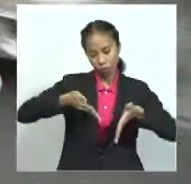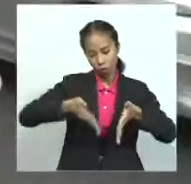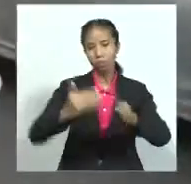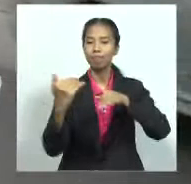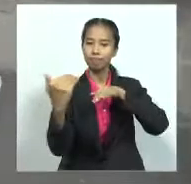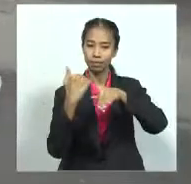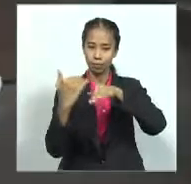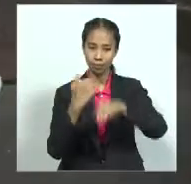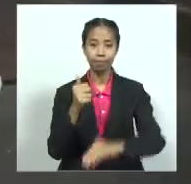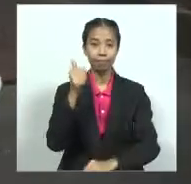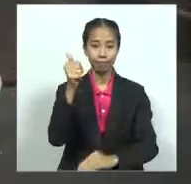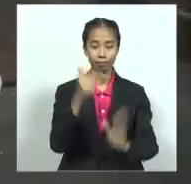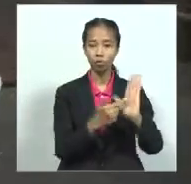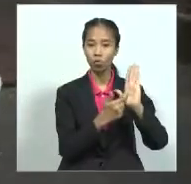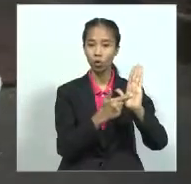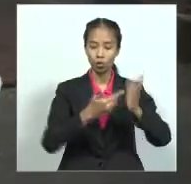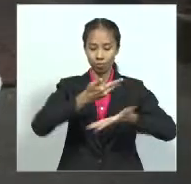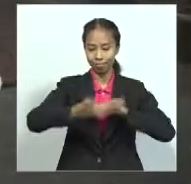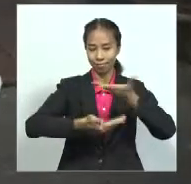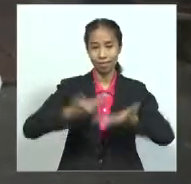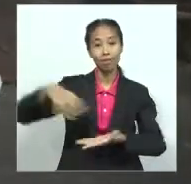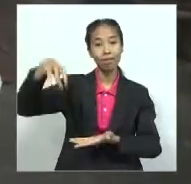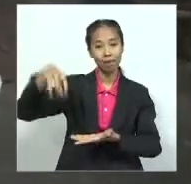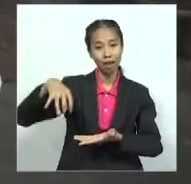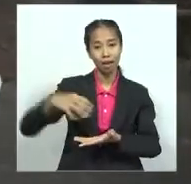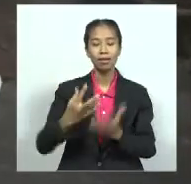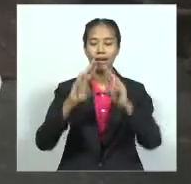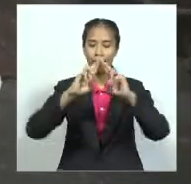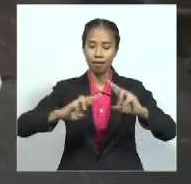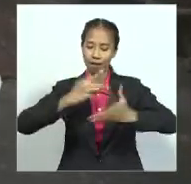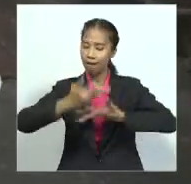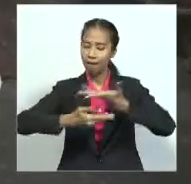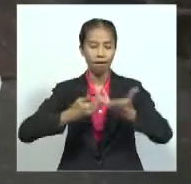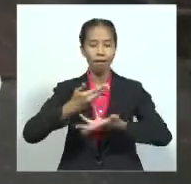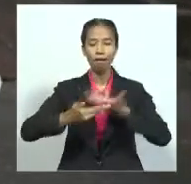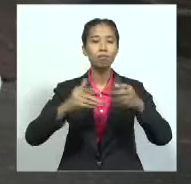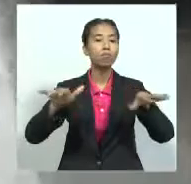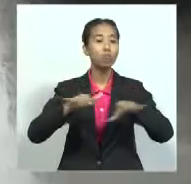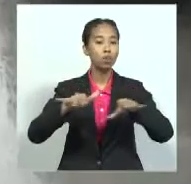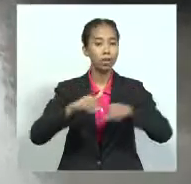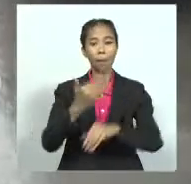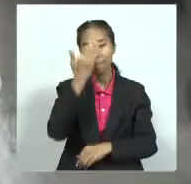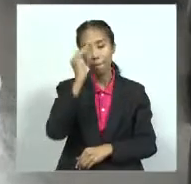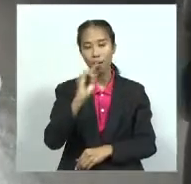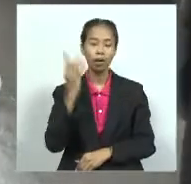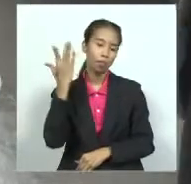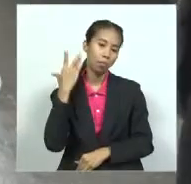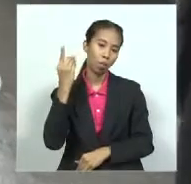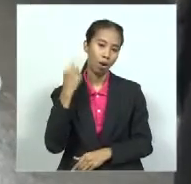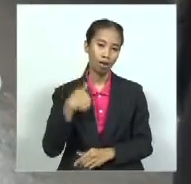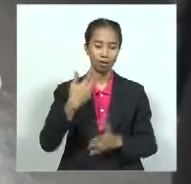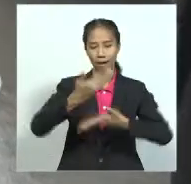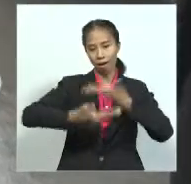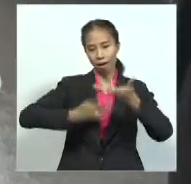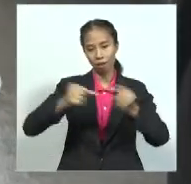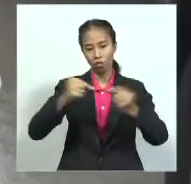ค่ะอย่างบริเวณตลาดคูขวางนะคะกลุ่มพ่อค้าแม่ค้าก็มาขายของตามปกติเนื่องจากเมื่อวานนี้นะคะต้องมาตั้งแผงข